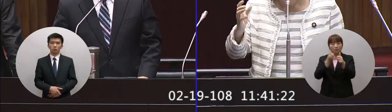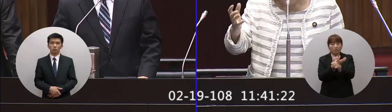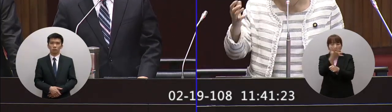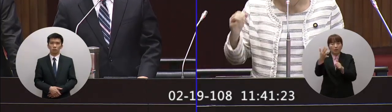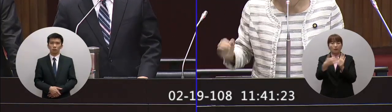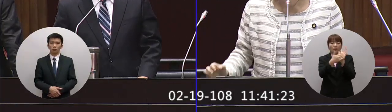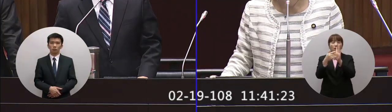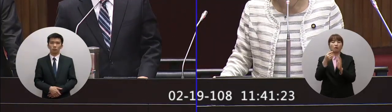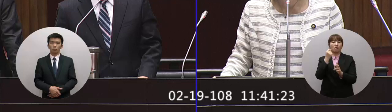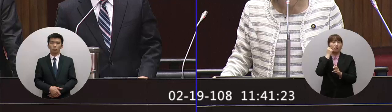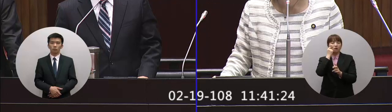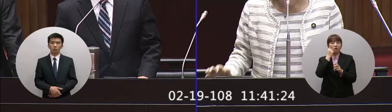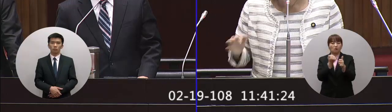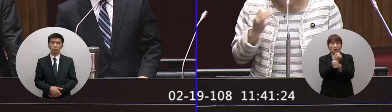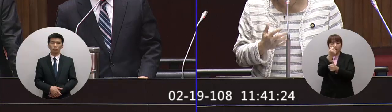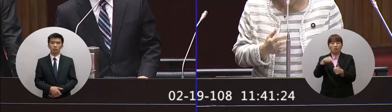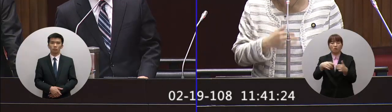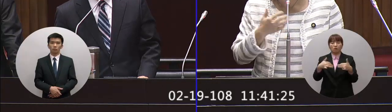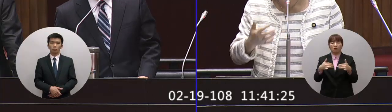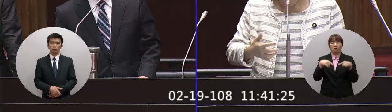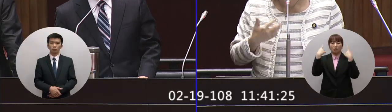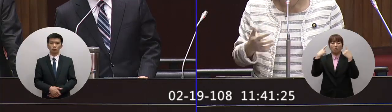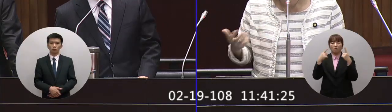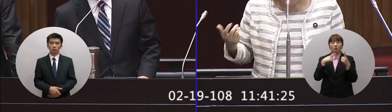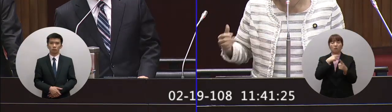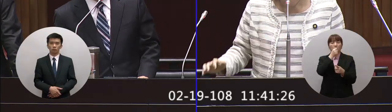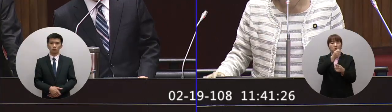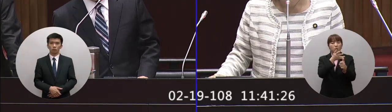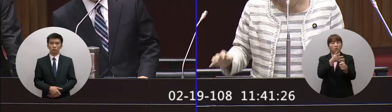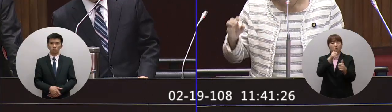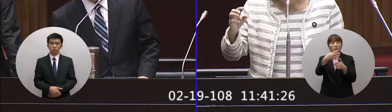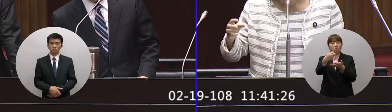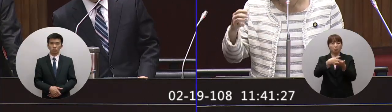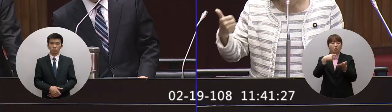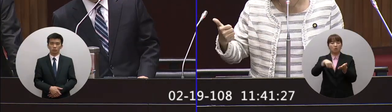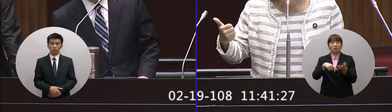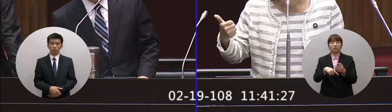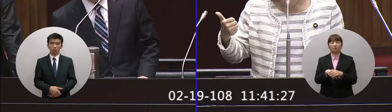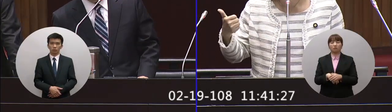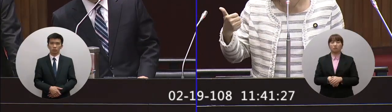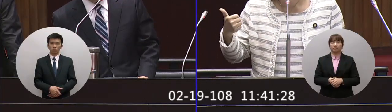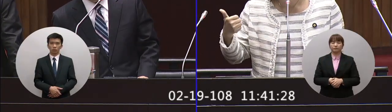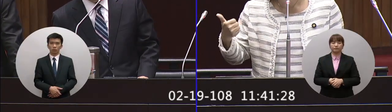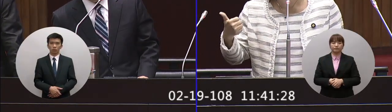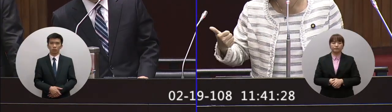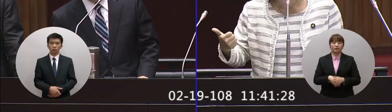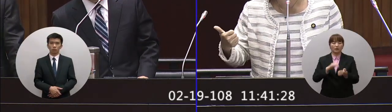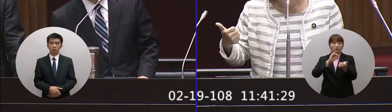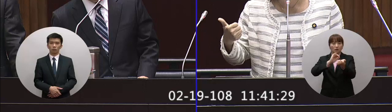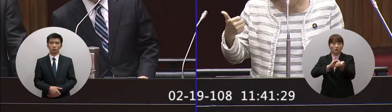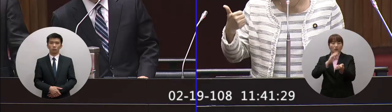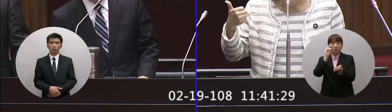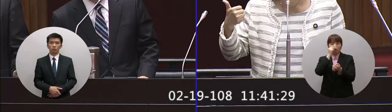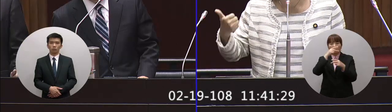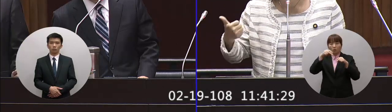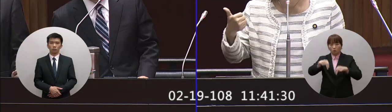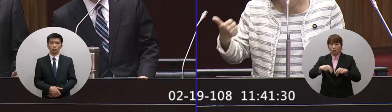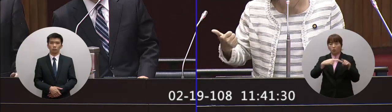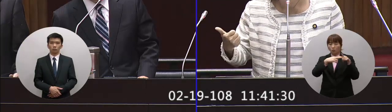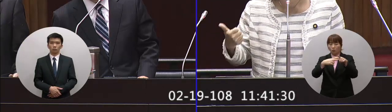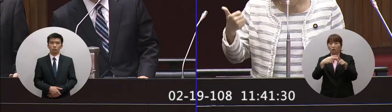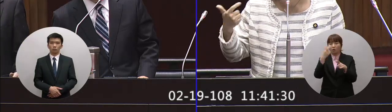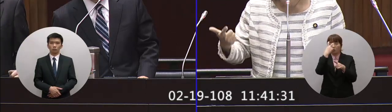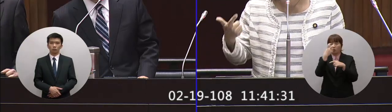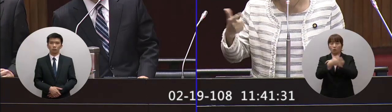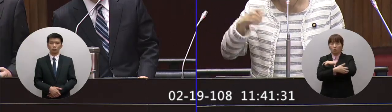洞、哦、所以这感控也是一个医院常常跟我们在访问过程中他们反映的是，这个除了医院特约的中介